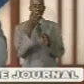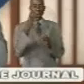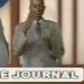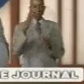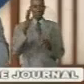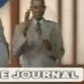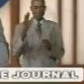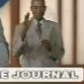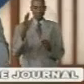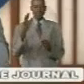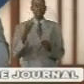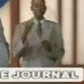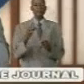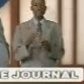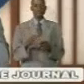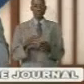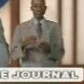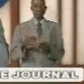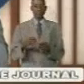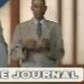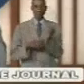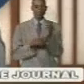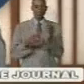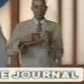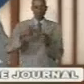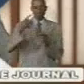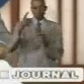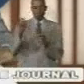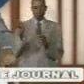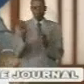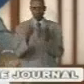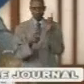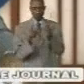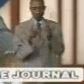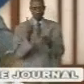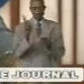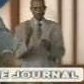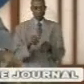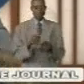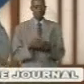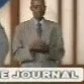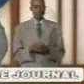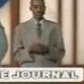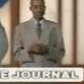nationaux, installation de la salle d'ouverture.